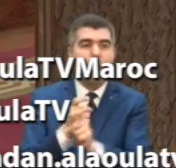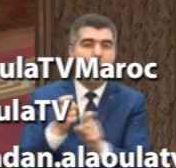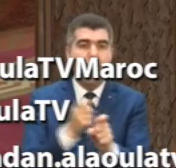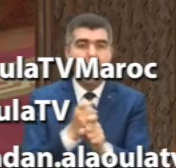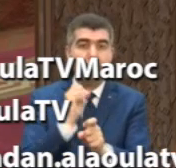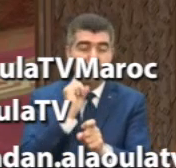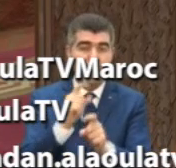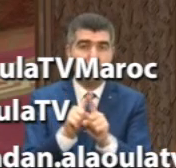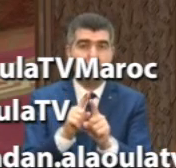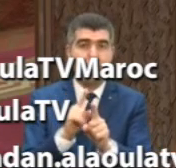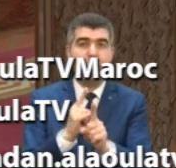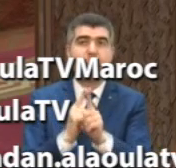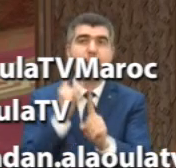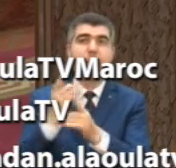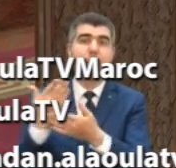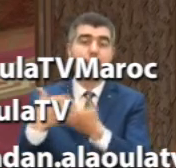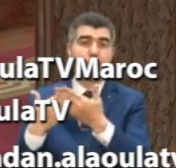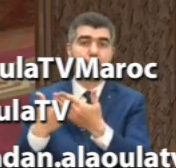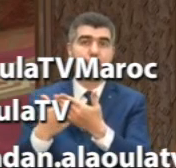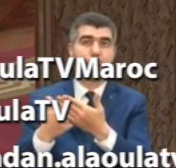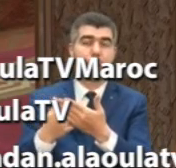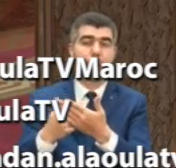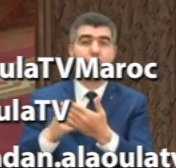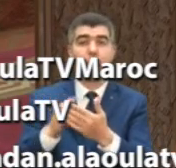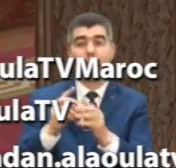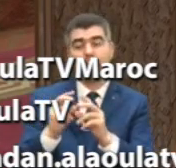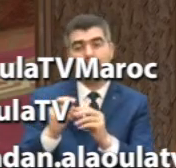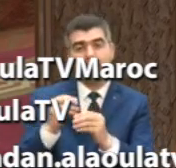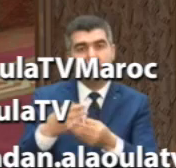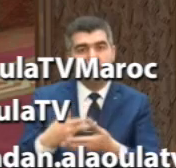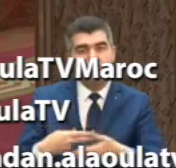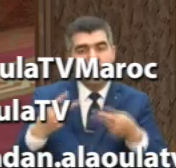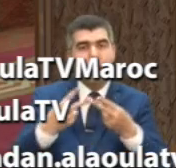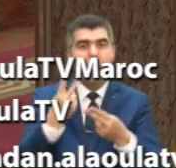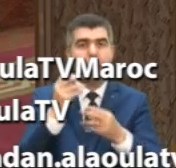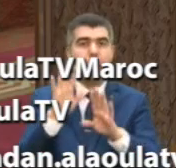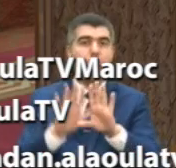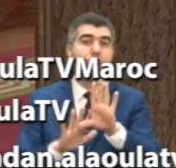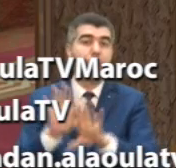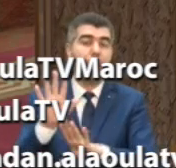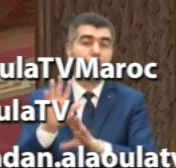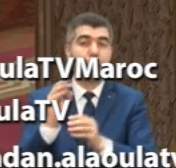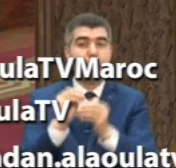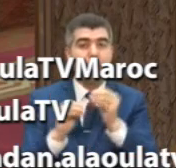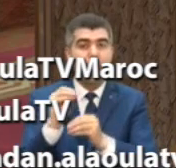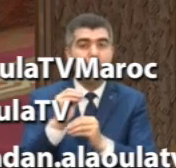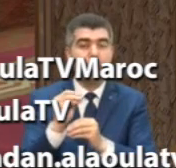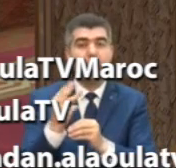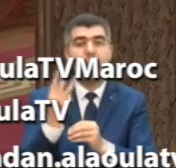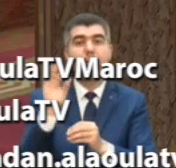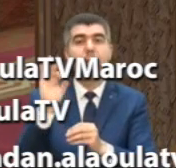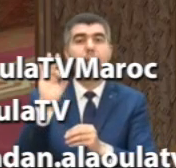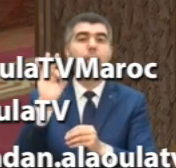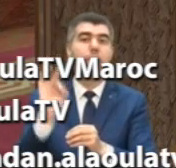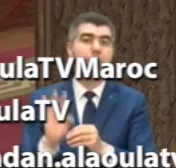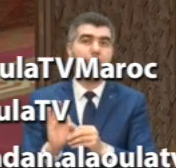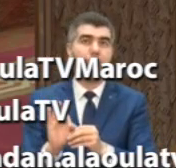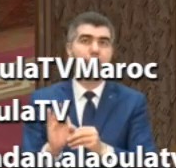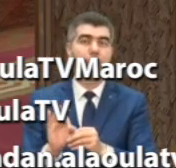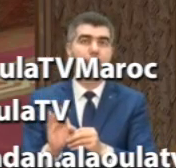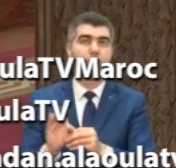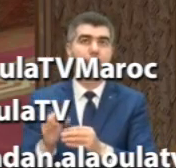الذي 62/14 اللي صدر في 2015 بدأ التطبيق ديالو وعطى زيادة ديال حوالي 30% من بعد